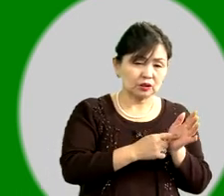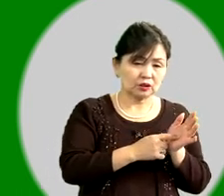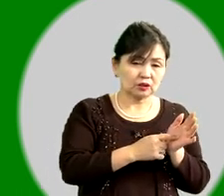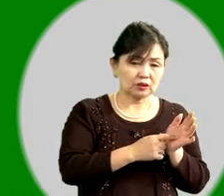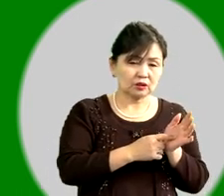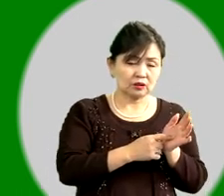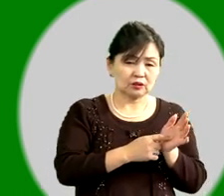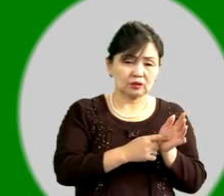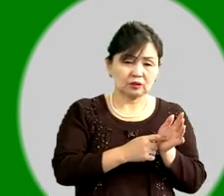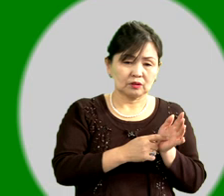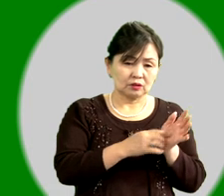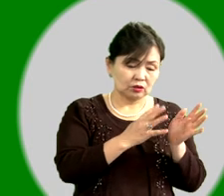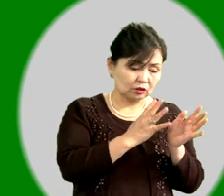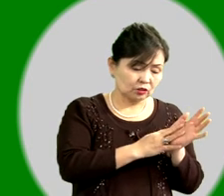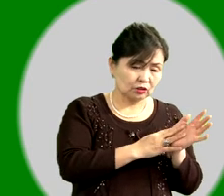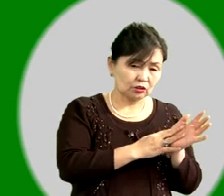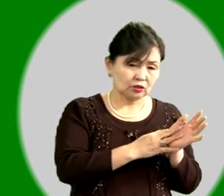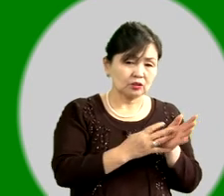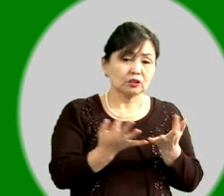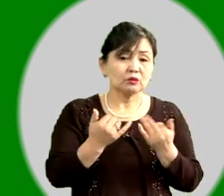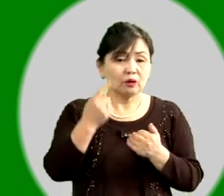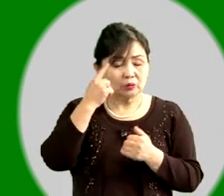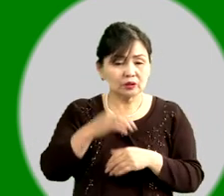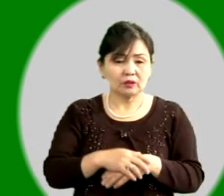Дэлгэсийн талбайн хэмжээ.